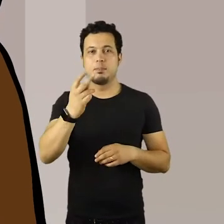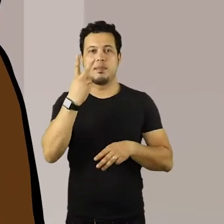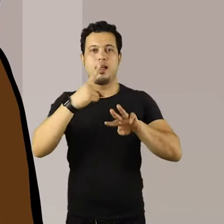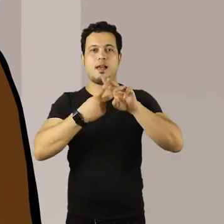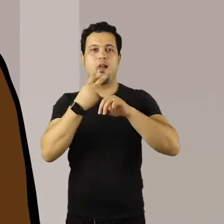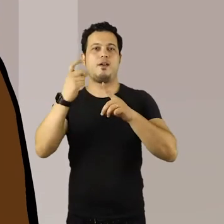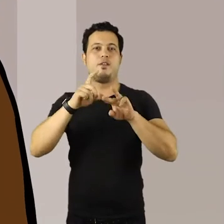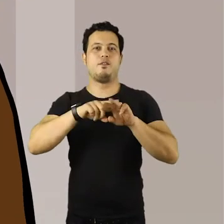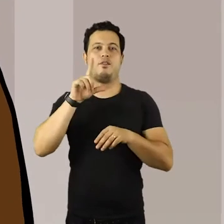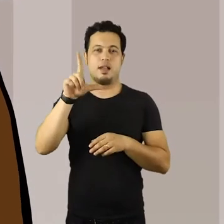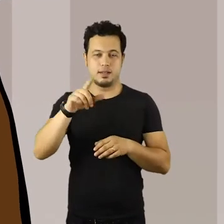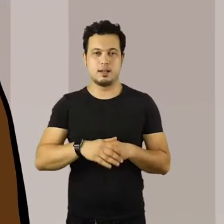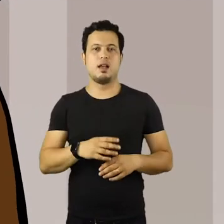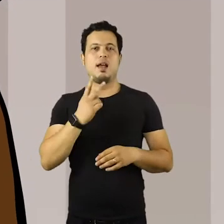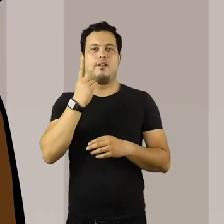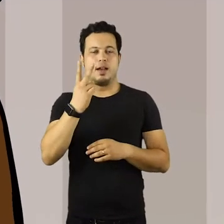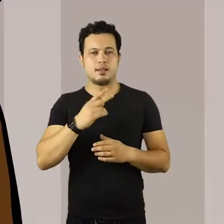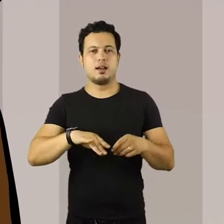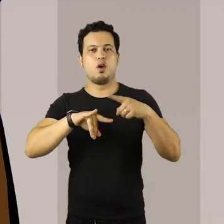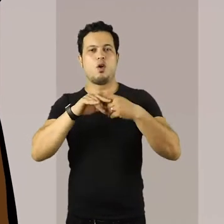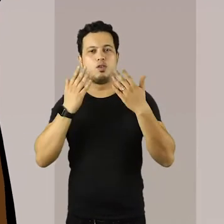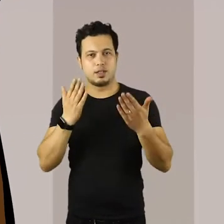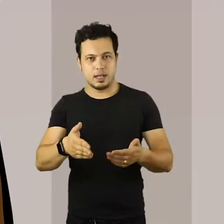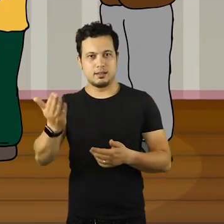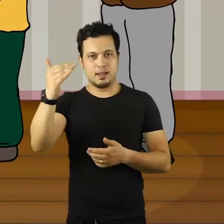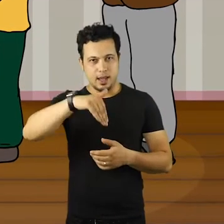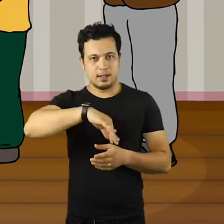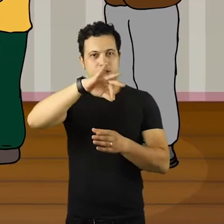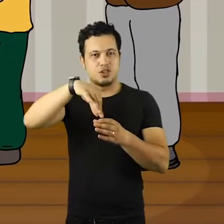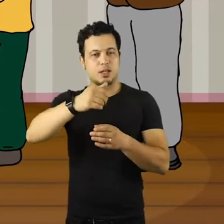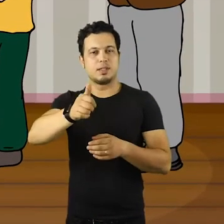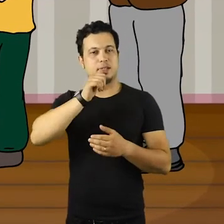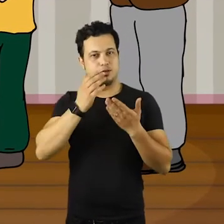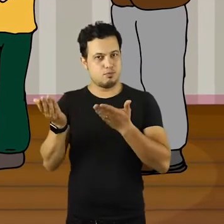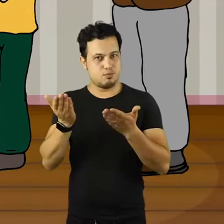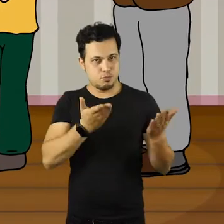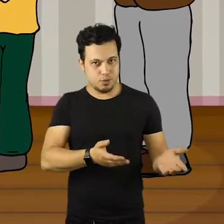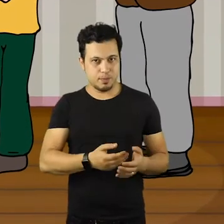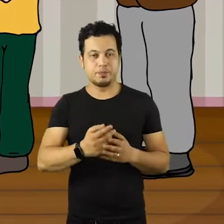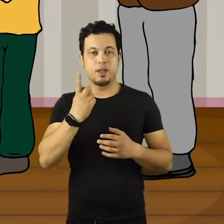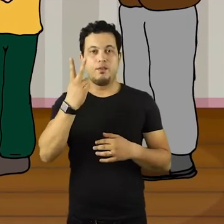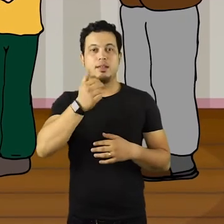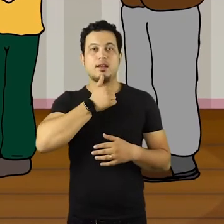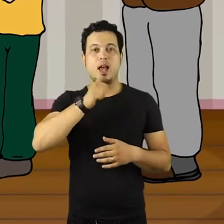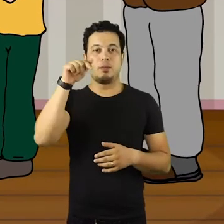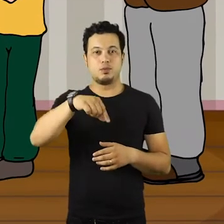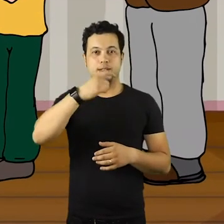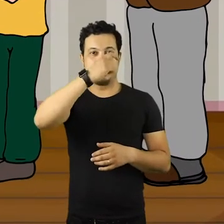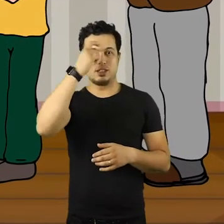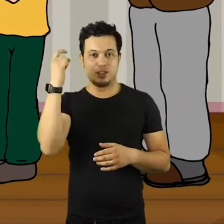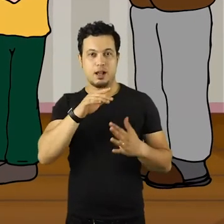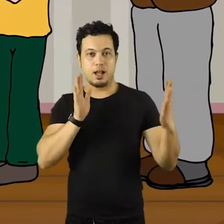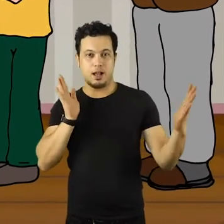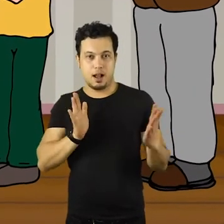Veysel'im. Gel, buyur oğlum, bir çayımızı iç bakayım. Veysel abi bu sıcak karşılamadan pek